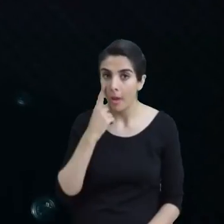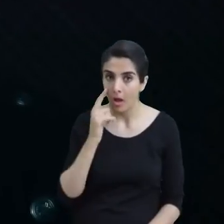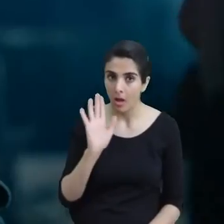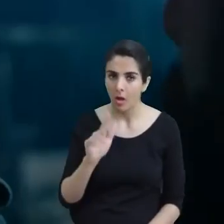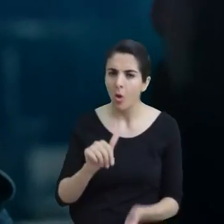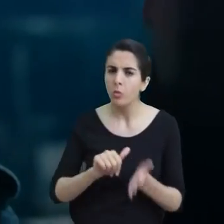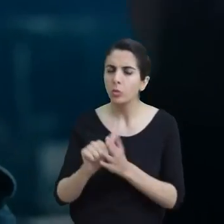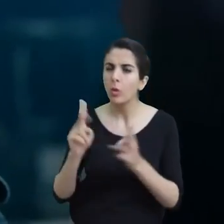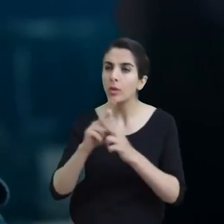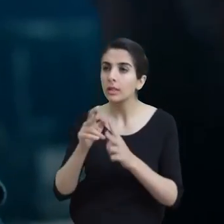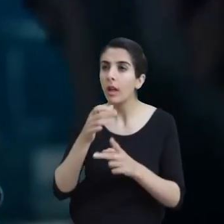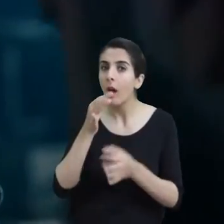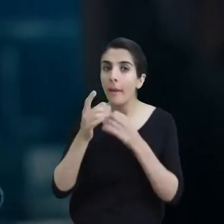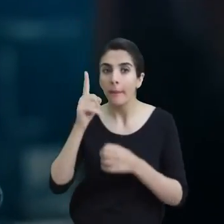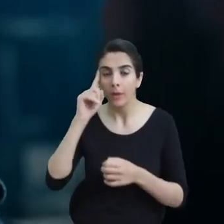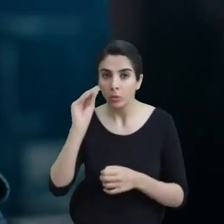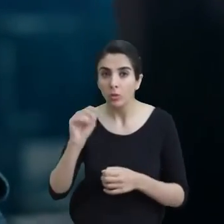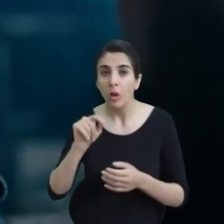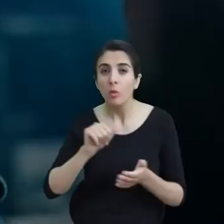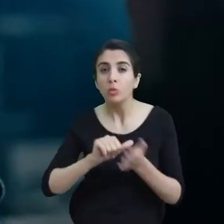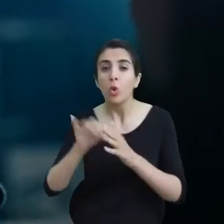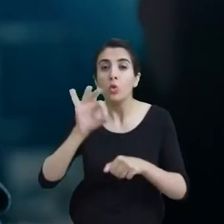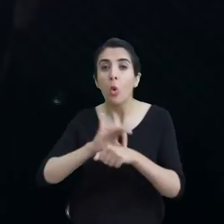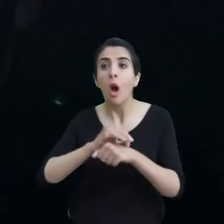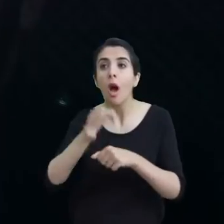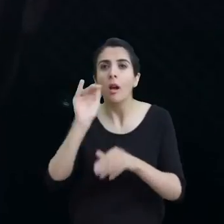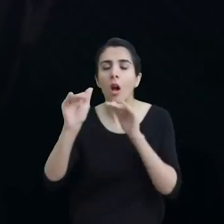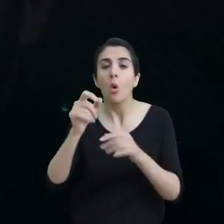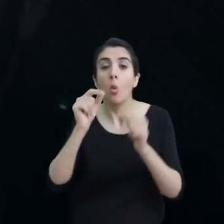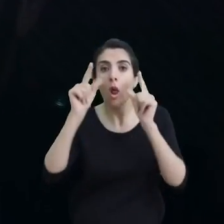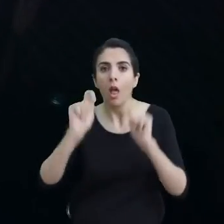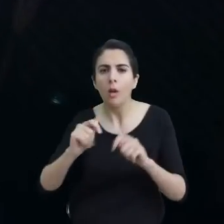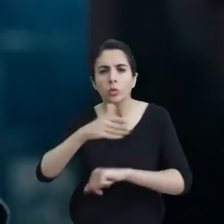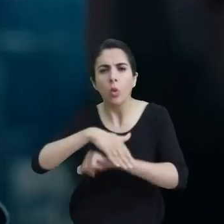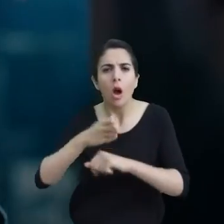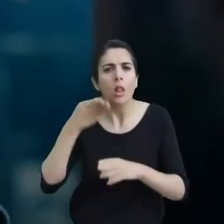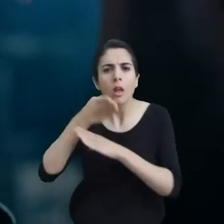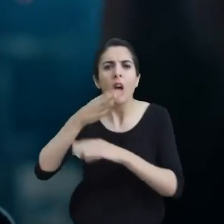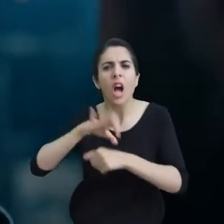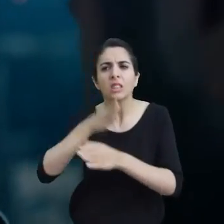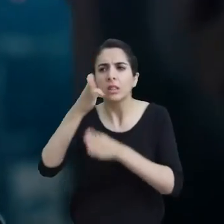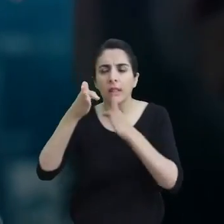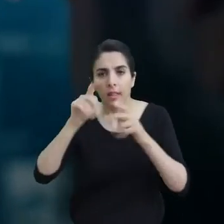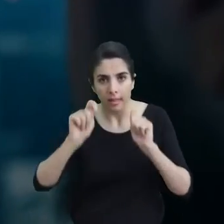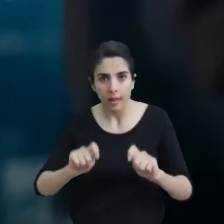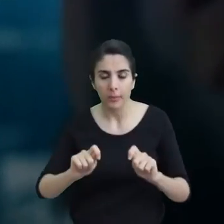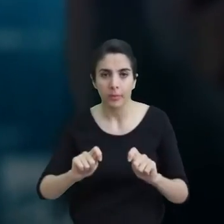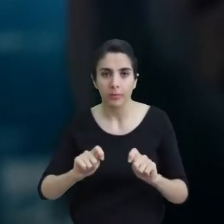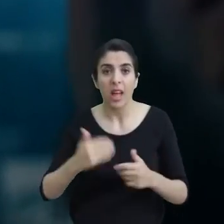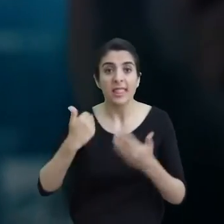Bana bak. Tüm zabitleri uyarın. Semtteki bütün doktorları uyandırsınlar. Sokaklara çıksınlar. Hastanelere